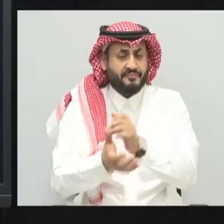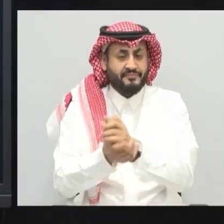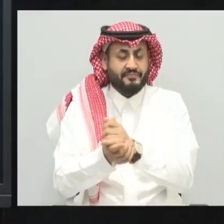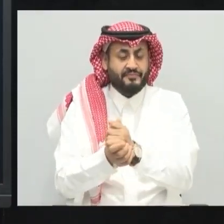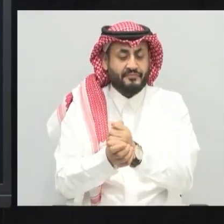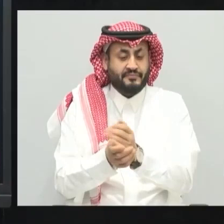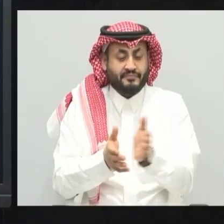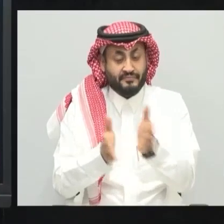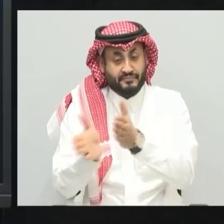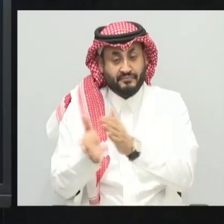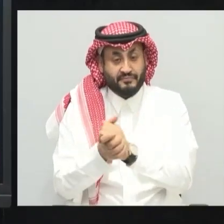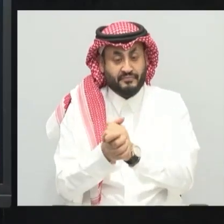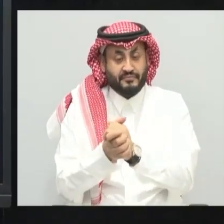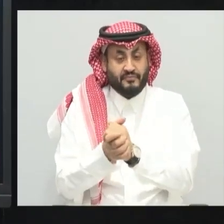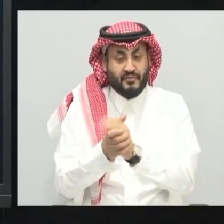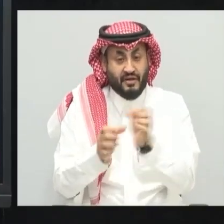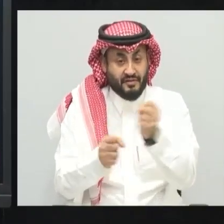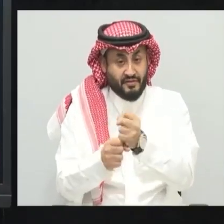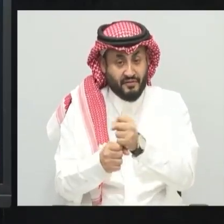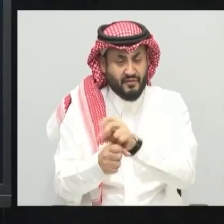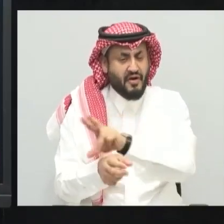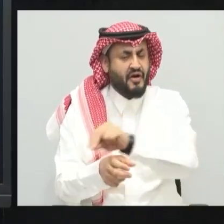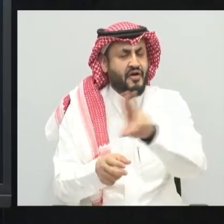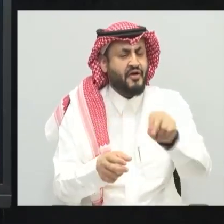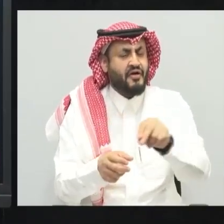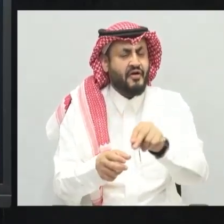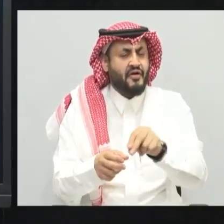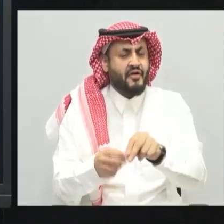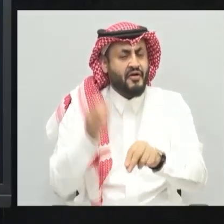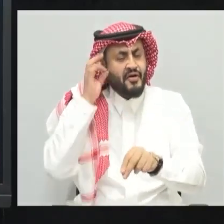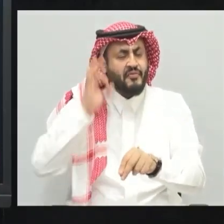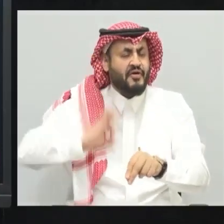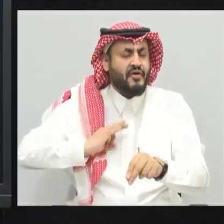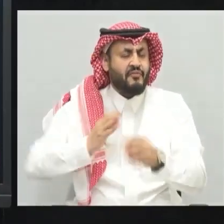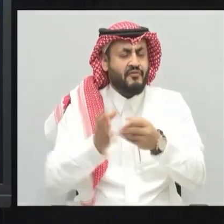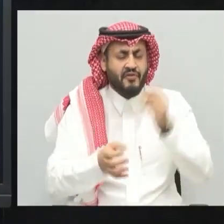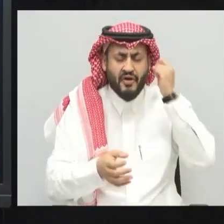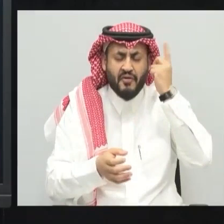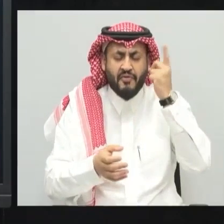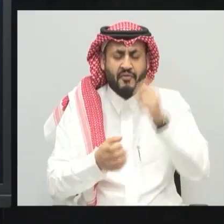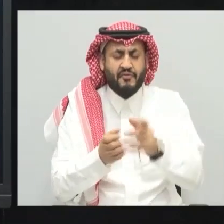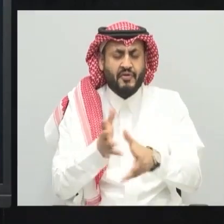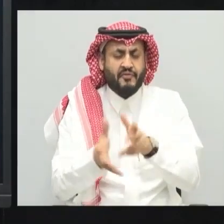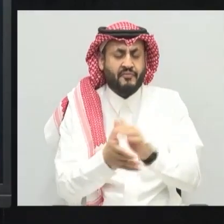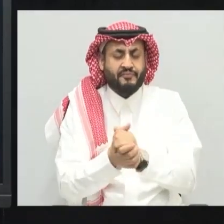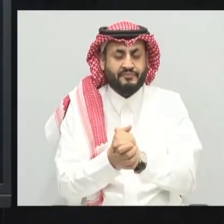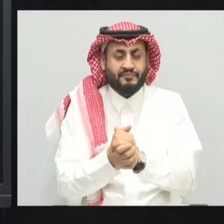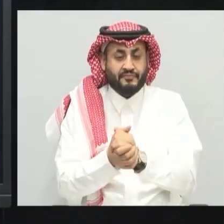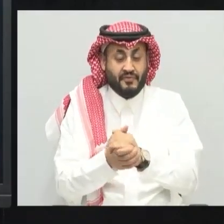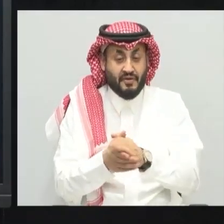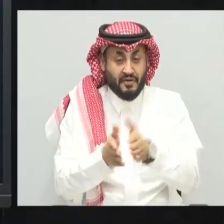وكذلك يكون هذا العمل متوافق مع ميوله وقدراته ومهاراته ومواهبه حينما